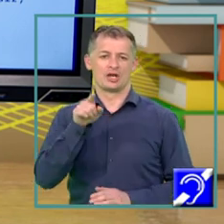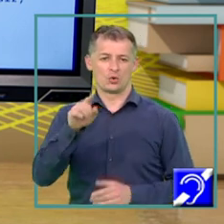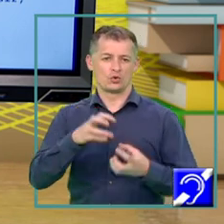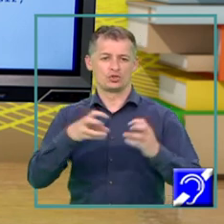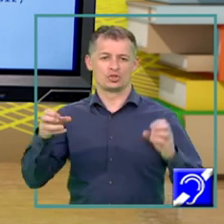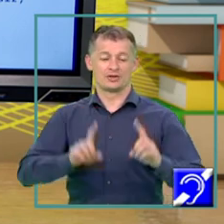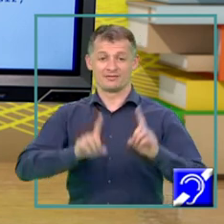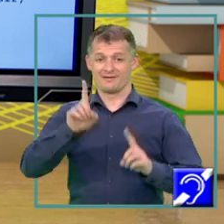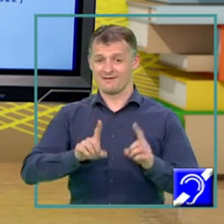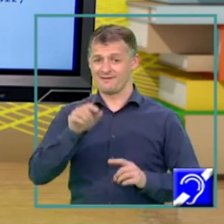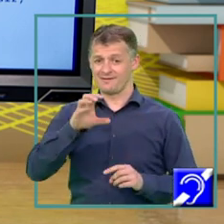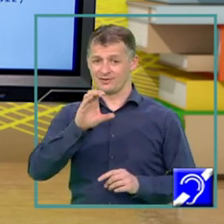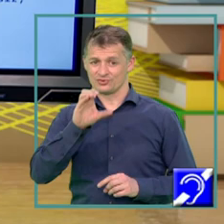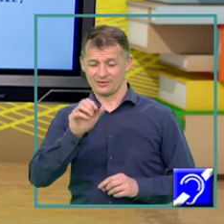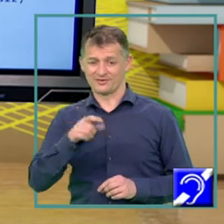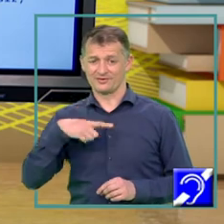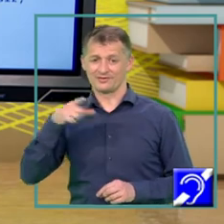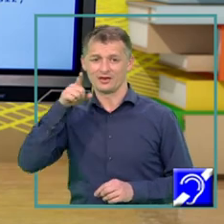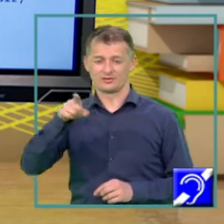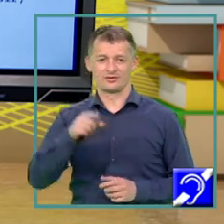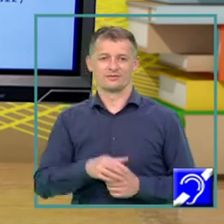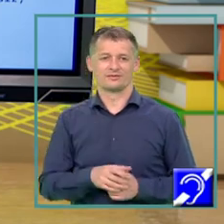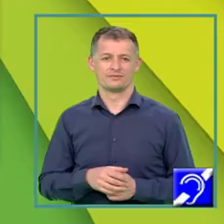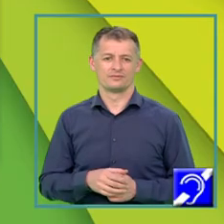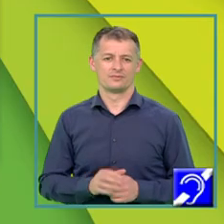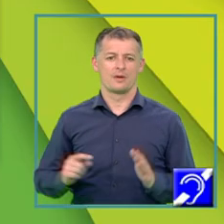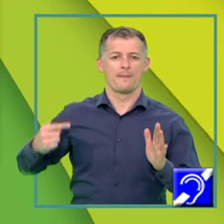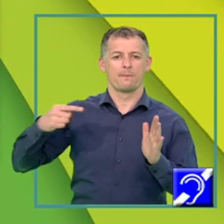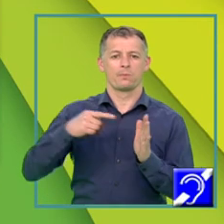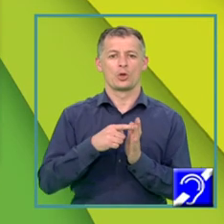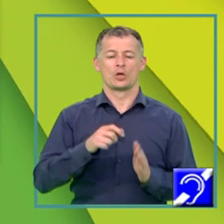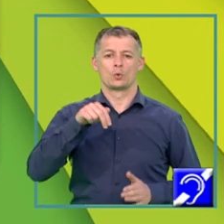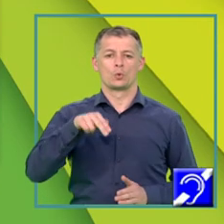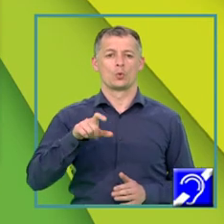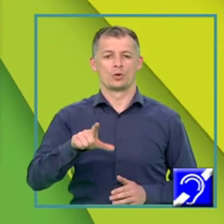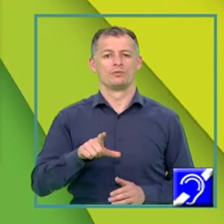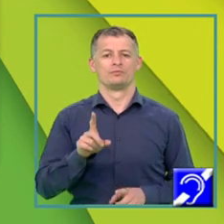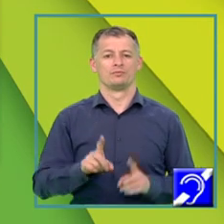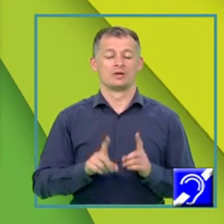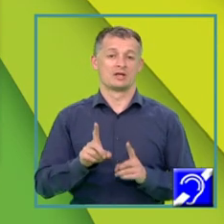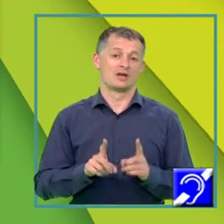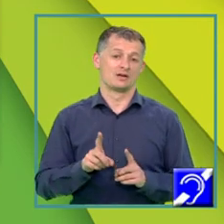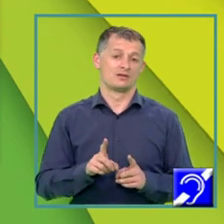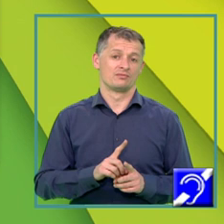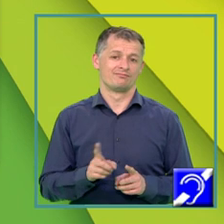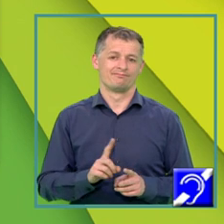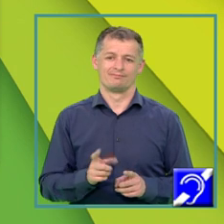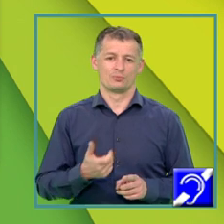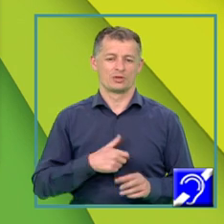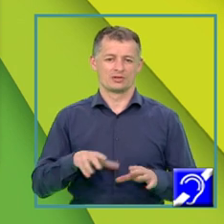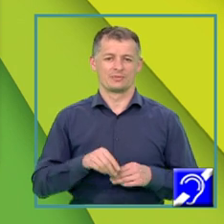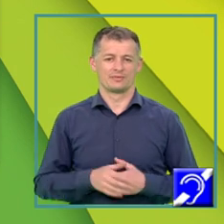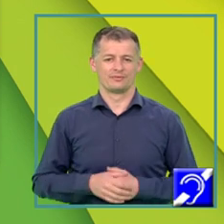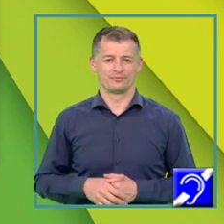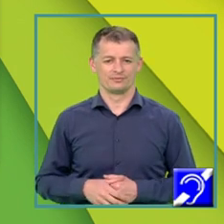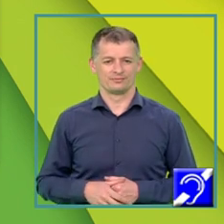dacă ce aparține șirului respectiv pointerul unul în caz contrar a funcția sa te r